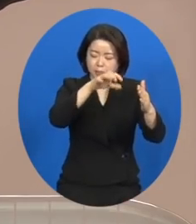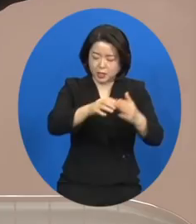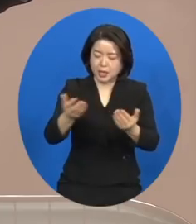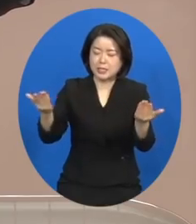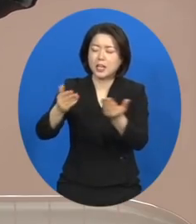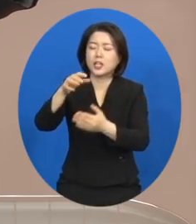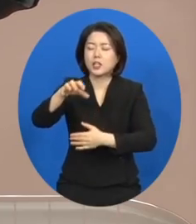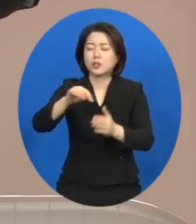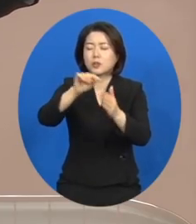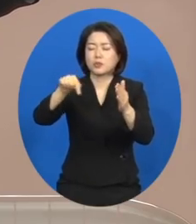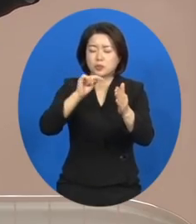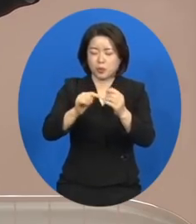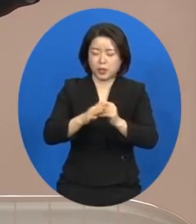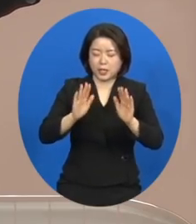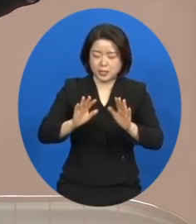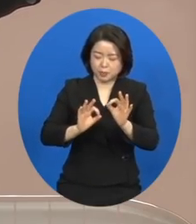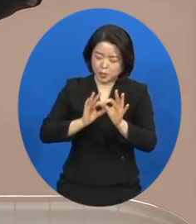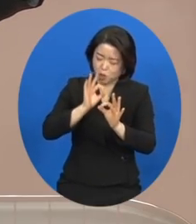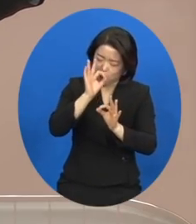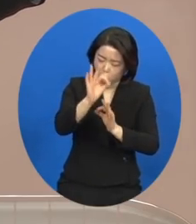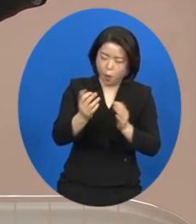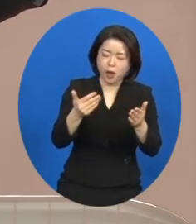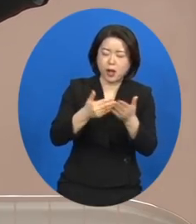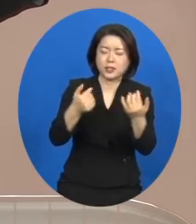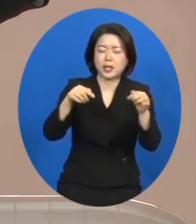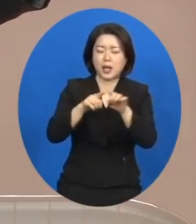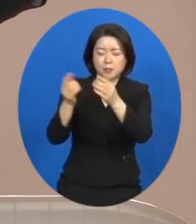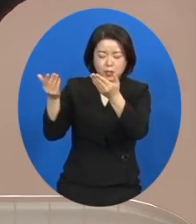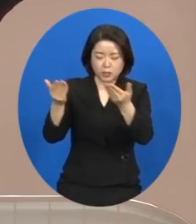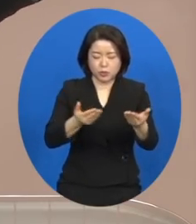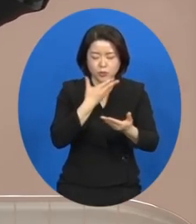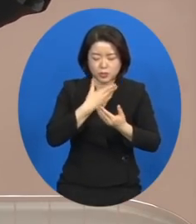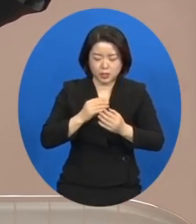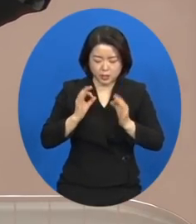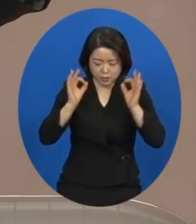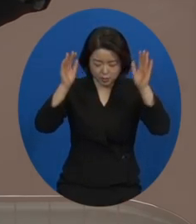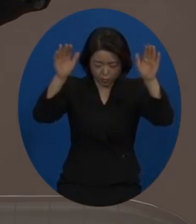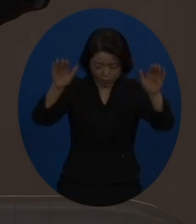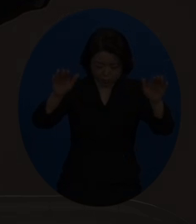가운데 이제부터 영원토록 함께 하시기를 간절히 축원하옵나이다. 아멘.